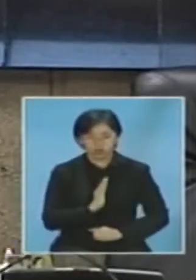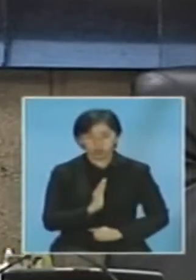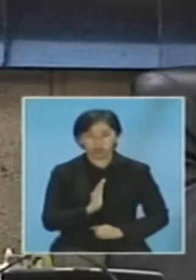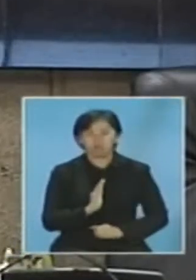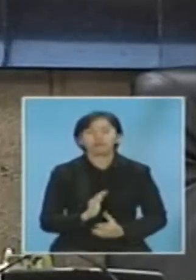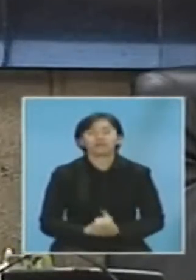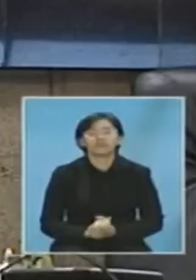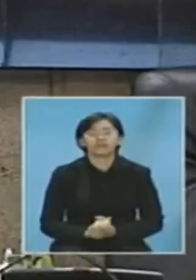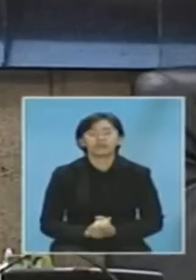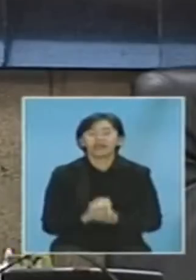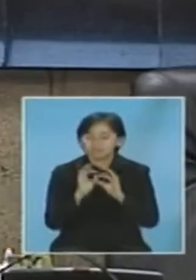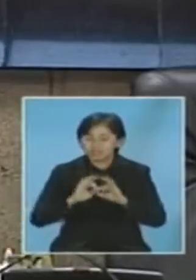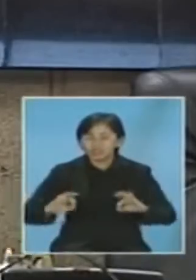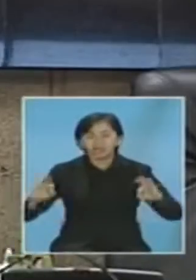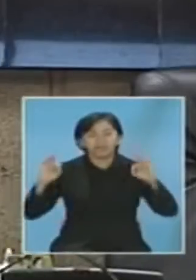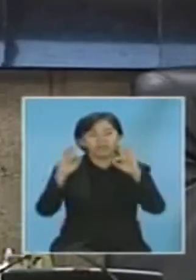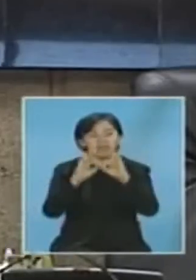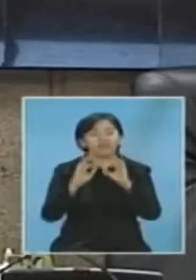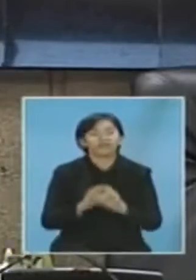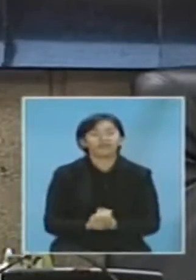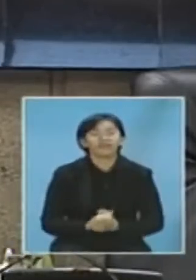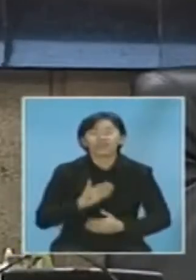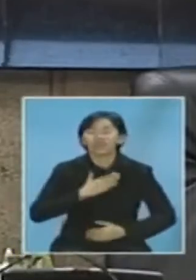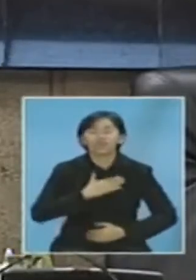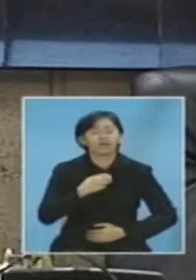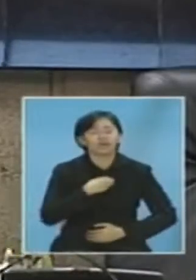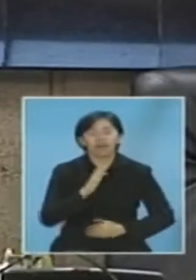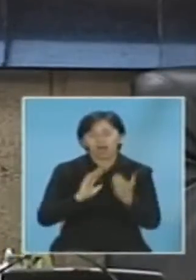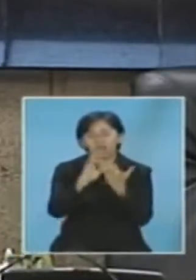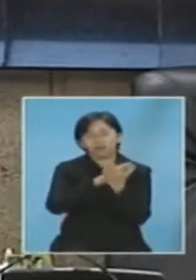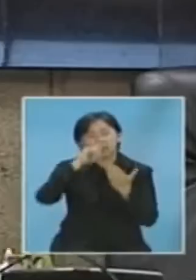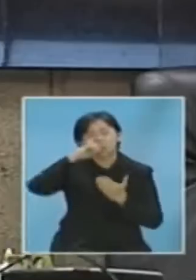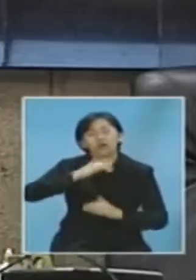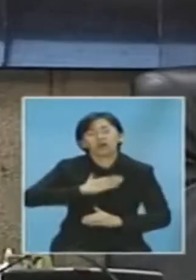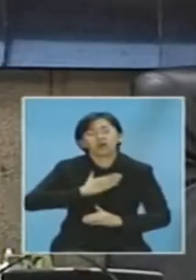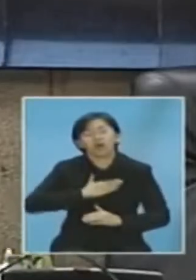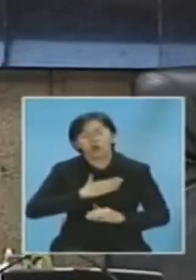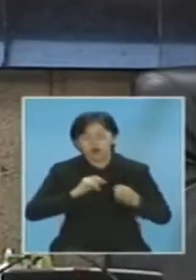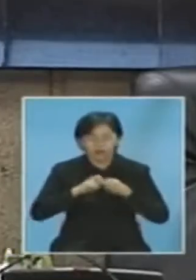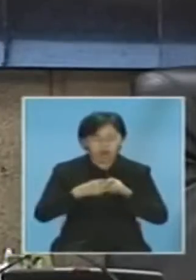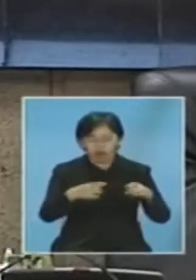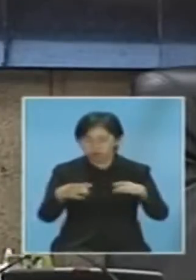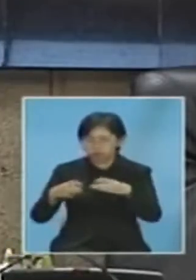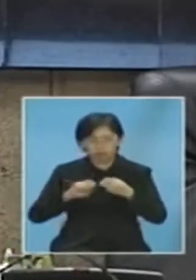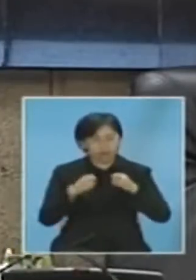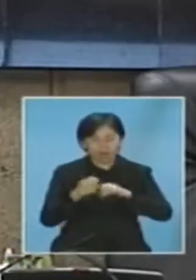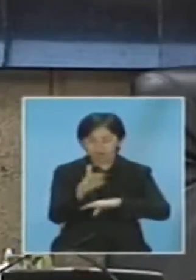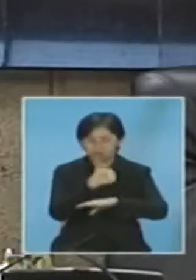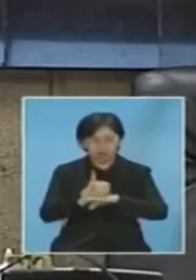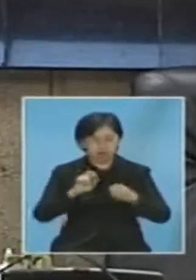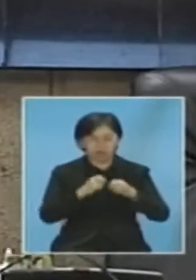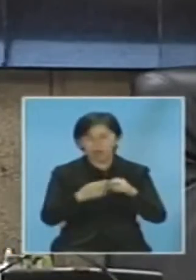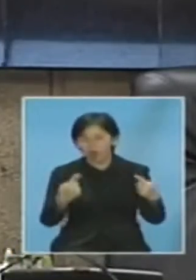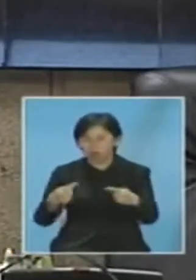ค่ะที่สำคัญดิฉันไม่ต้องการเห็นประเทศชาติมีความขัดแย้งทางการเมืองจนต้อง